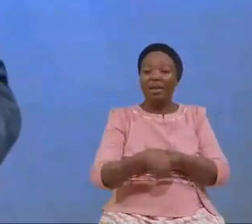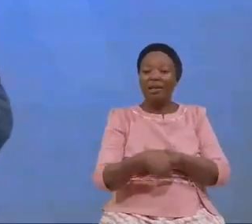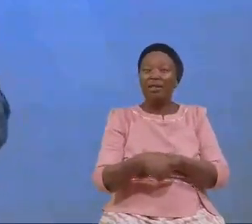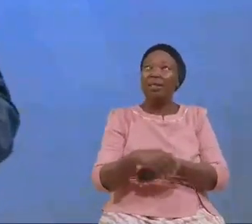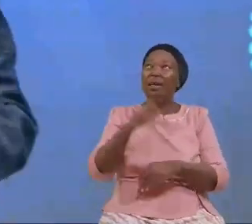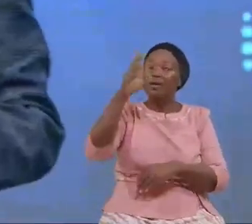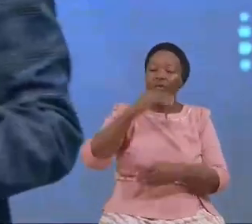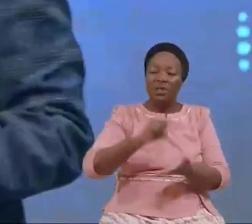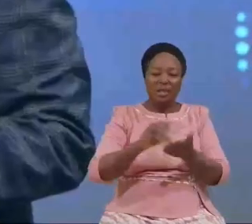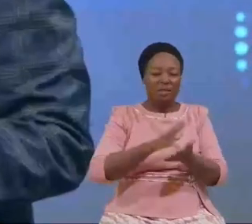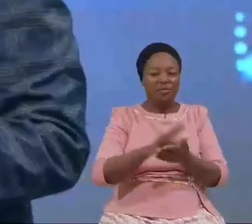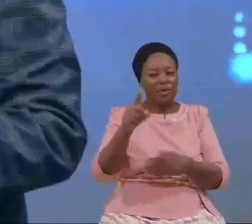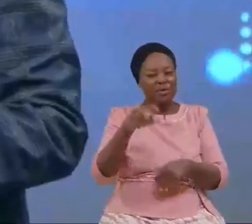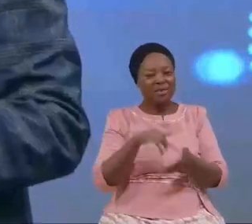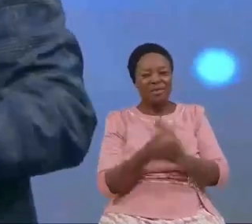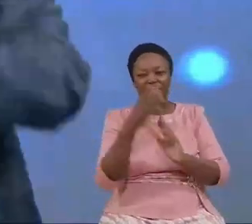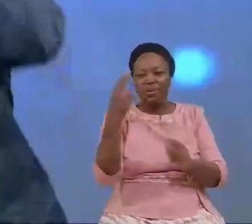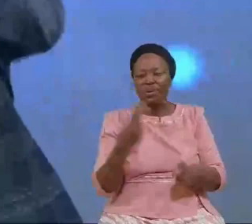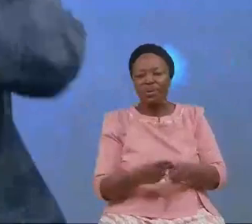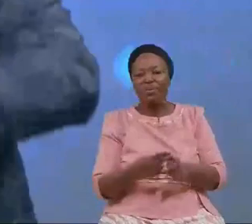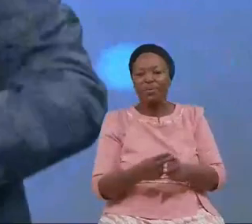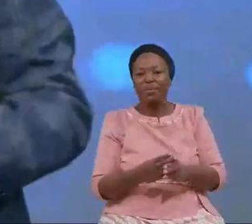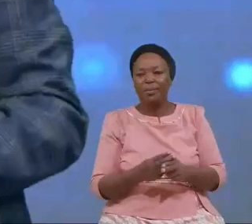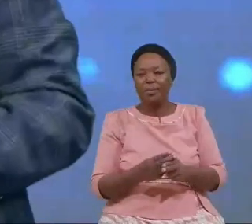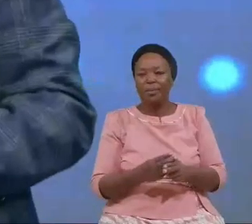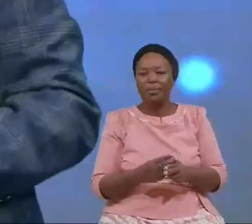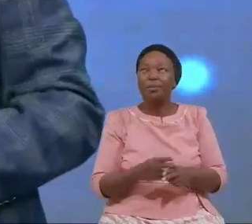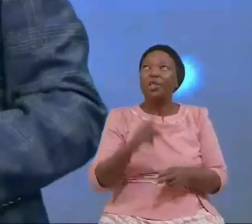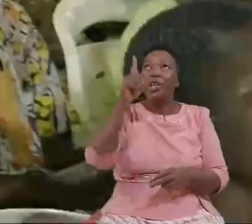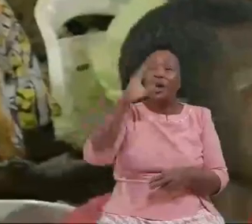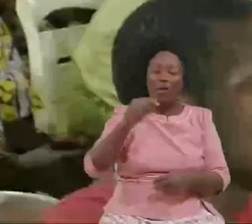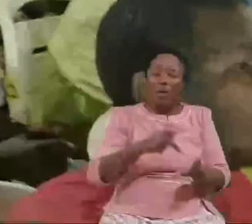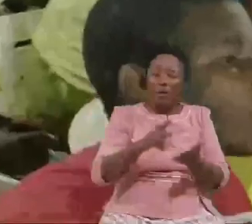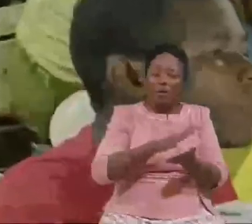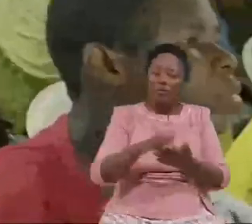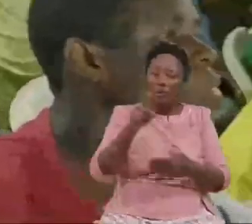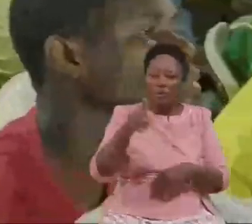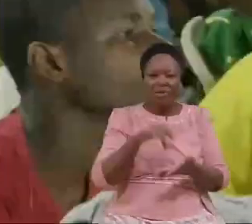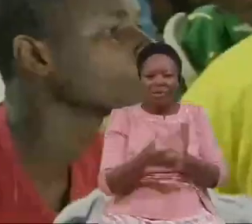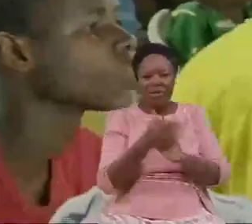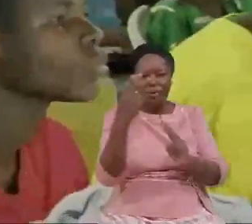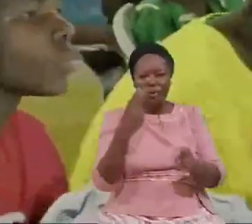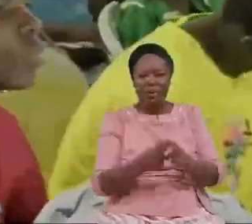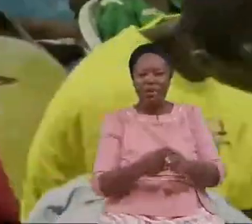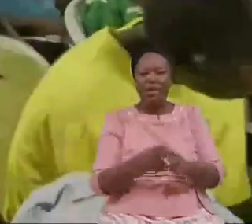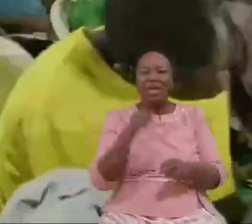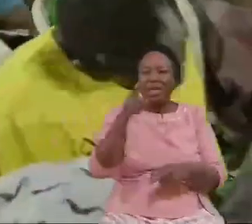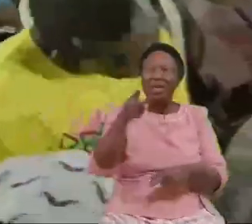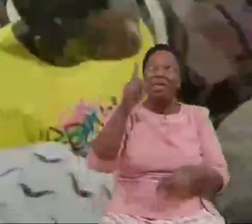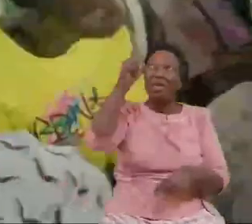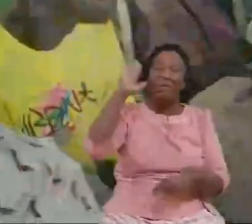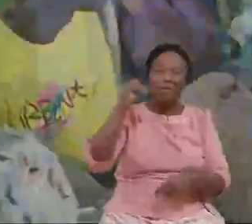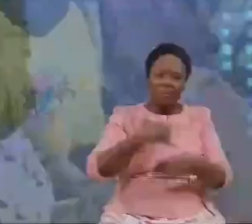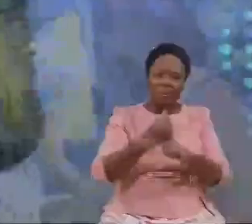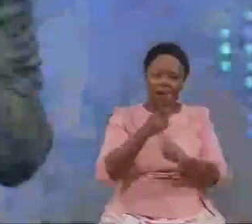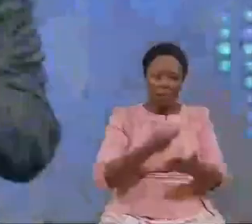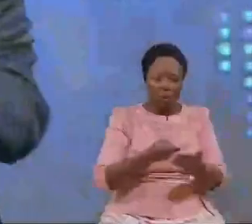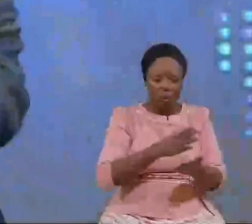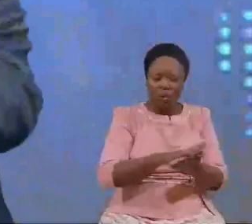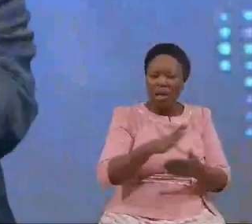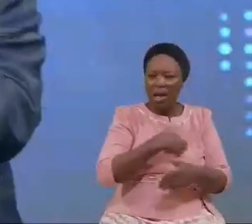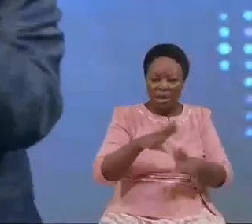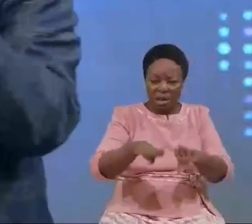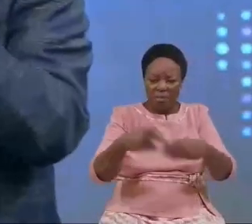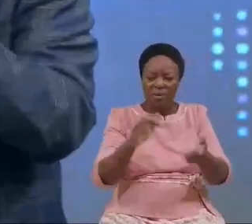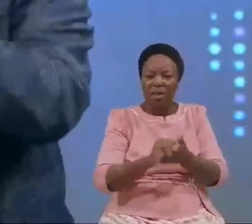va te sanctifier il va te purifier et te rendra saint et te donnera